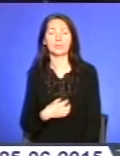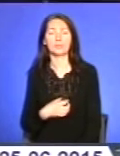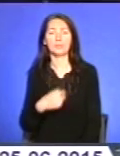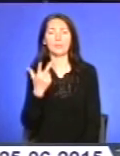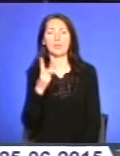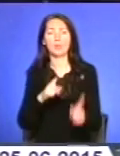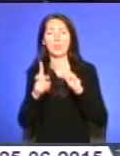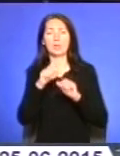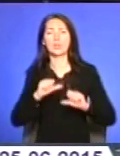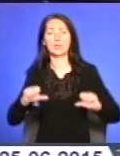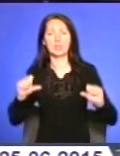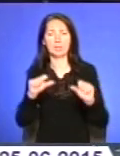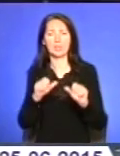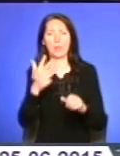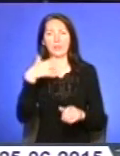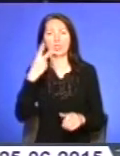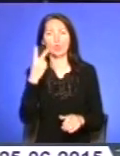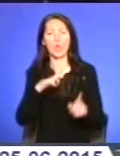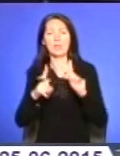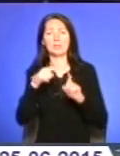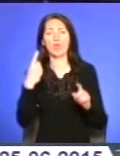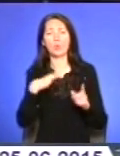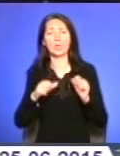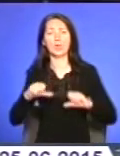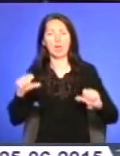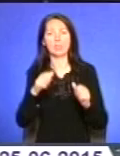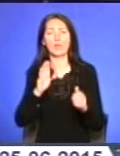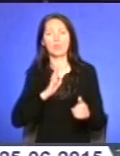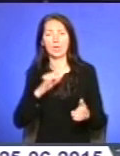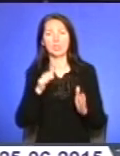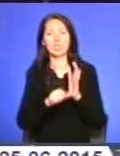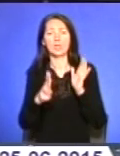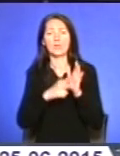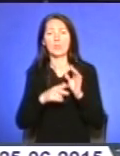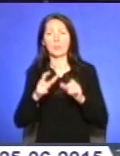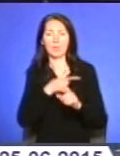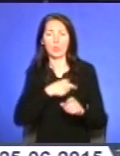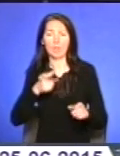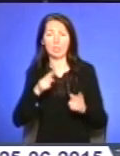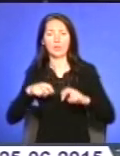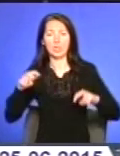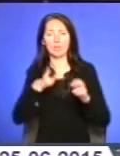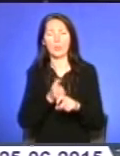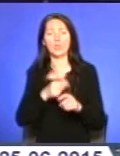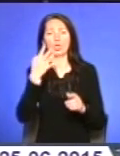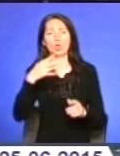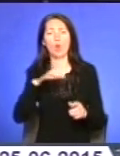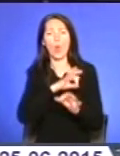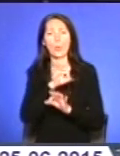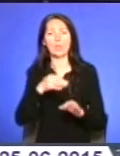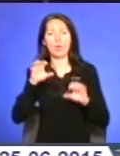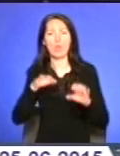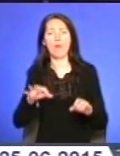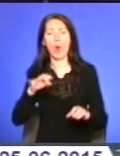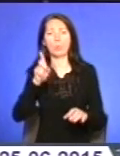Третє пленарне засідання 52-ї сесії облради відбулося. 68 депутатів розглянули понад 40 проєктів. Голова облради